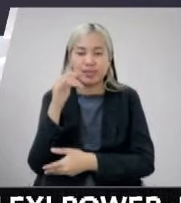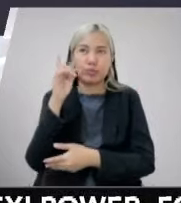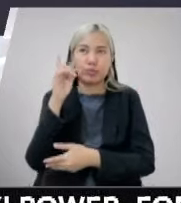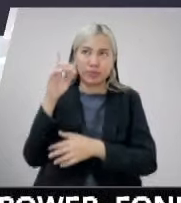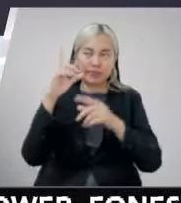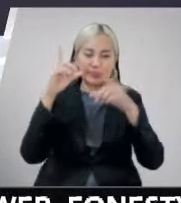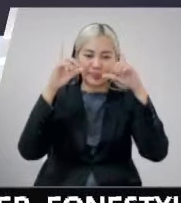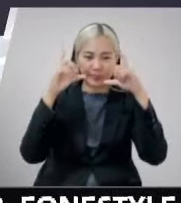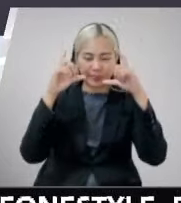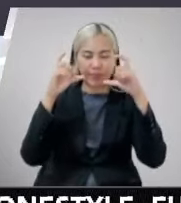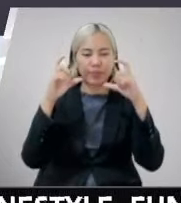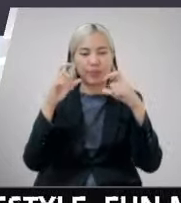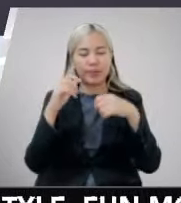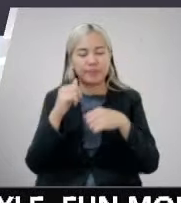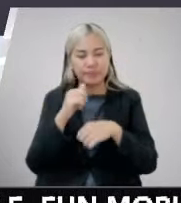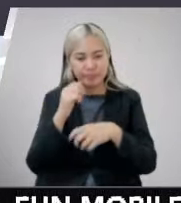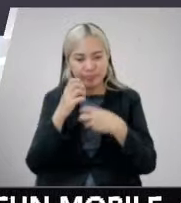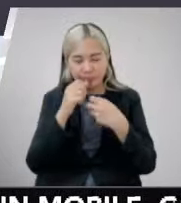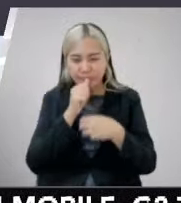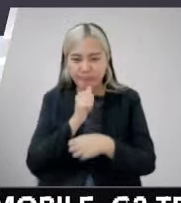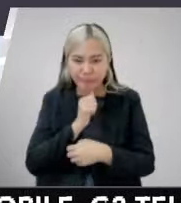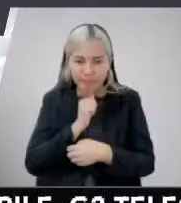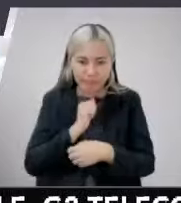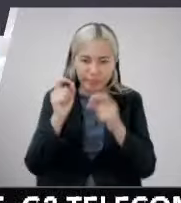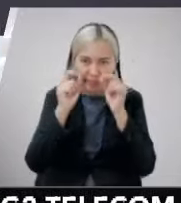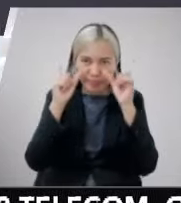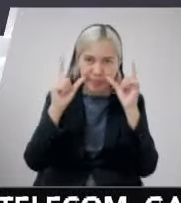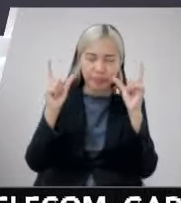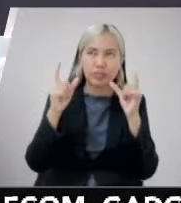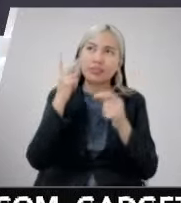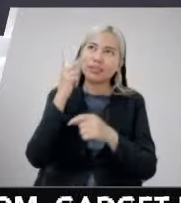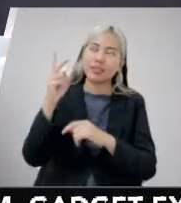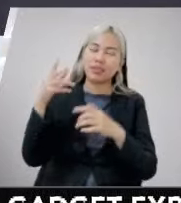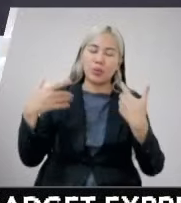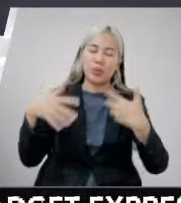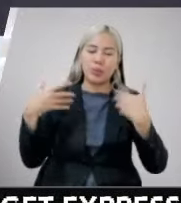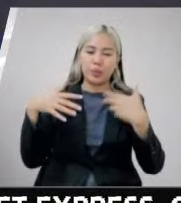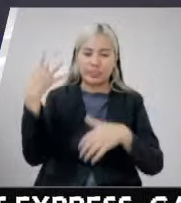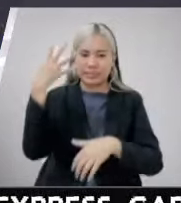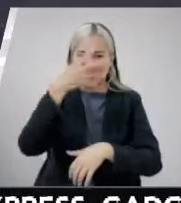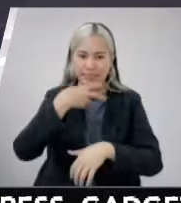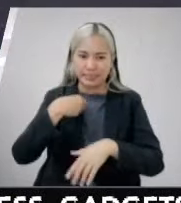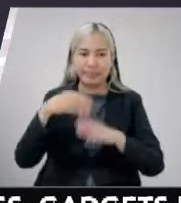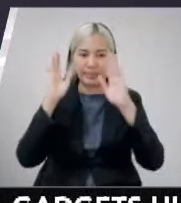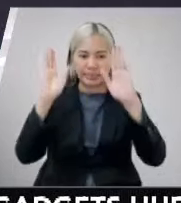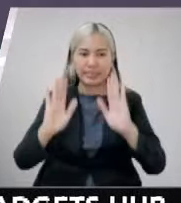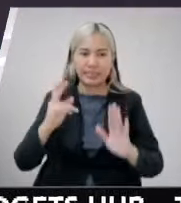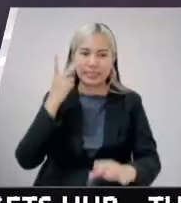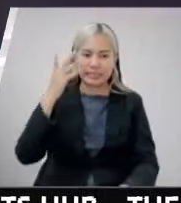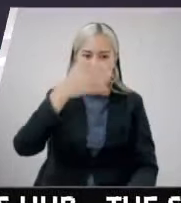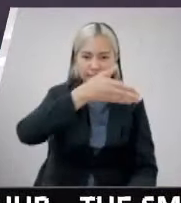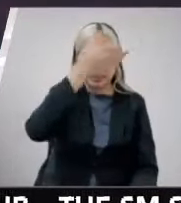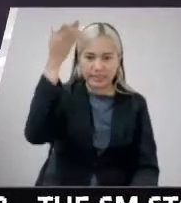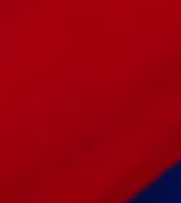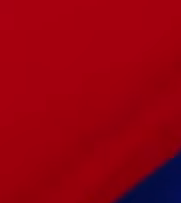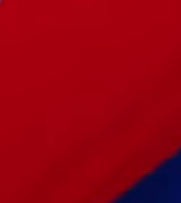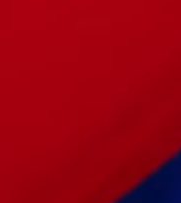pagpupuyat at pagdalaan ng oras tuwing nasisilayan niya ang bahagi ng kalawakan at iba pang celestial bodies.